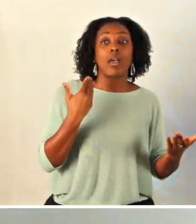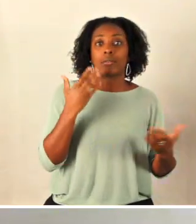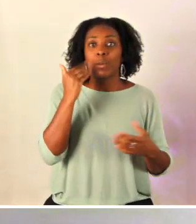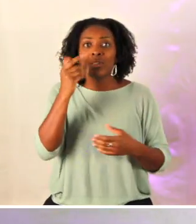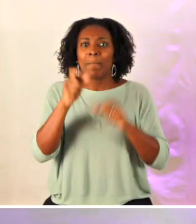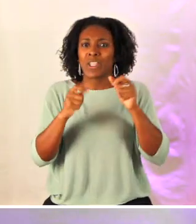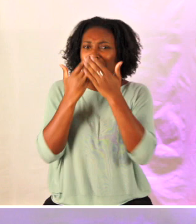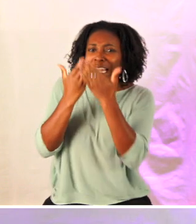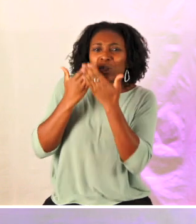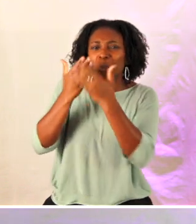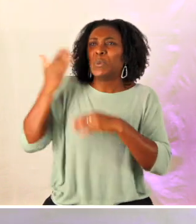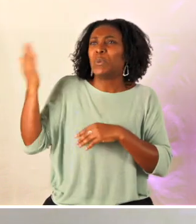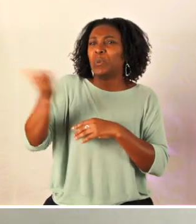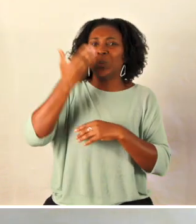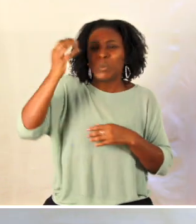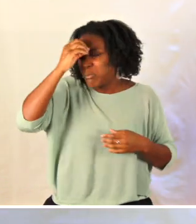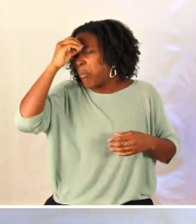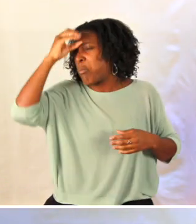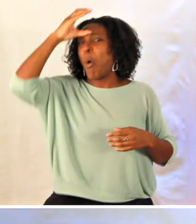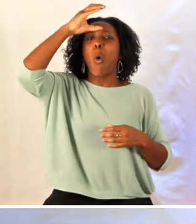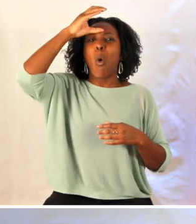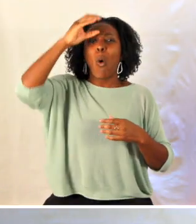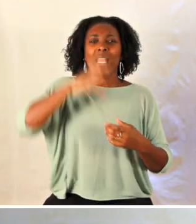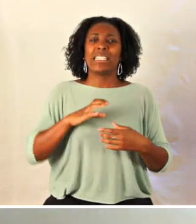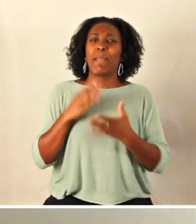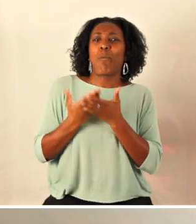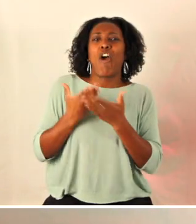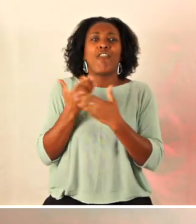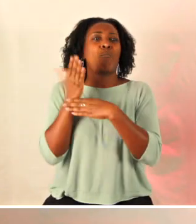grandes études, de pousser les choses au maximum, d'essayer toujours de prouver